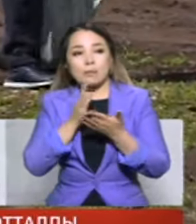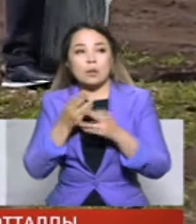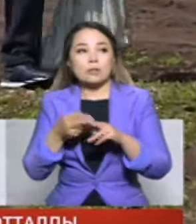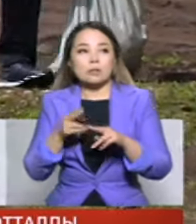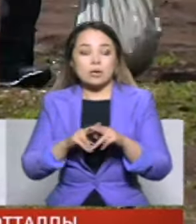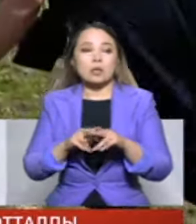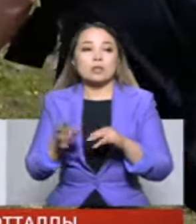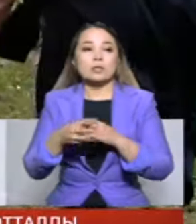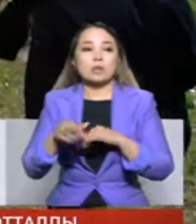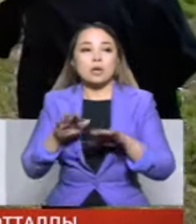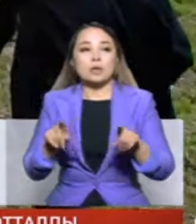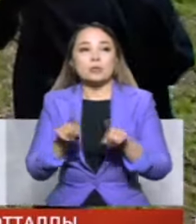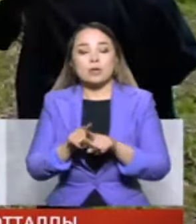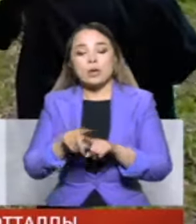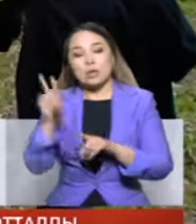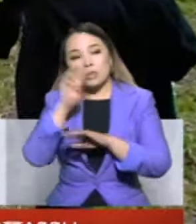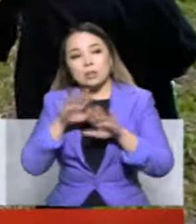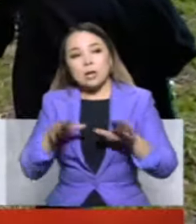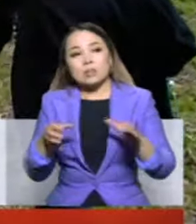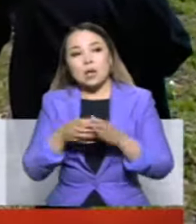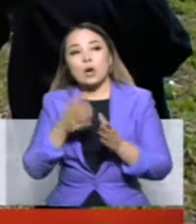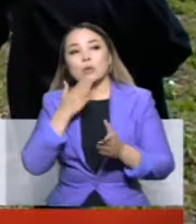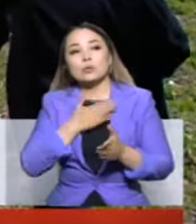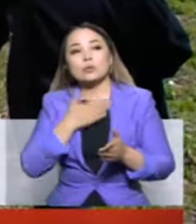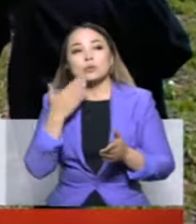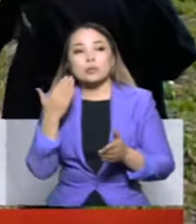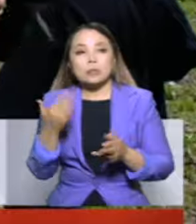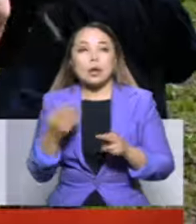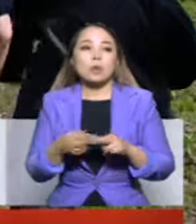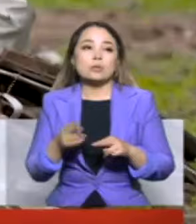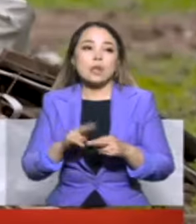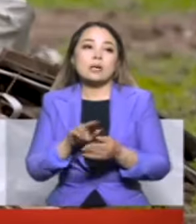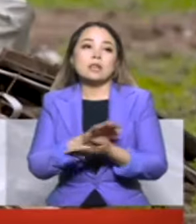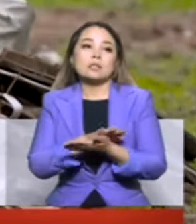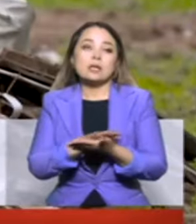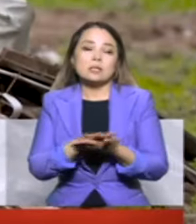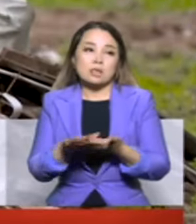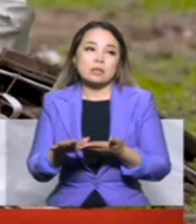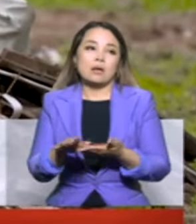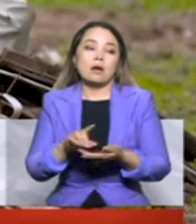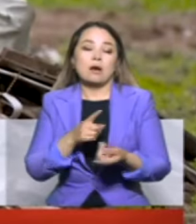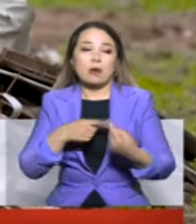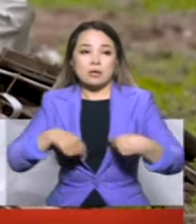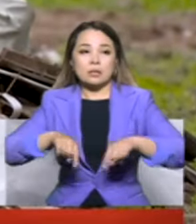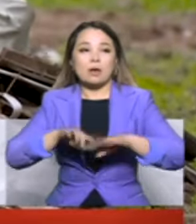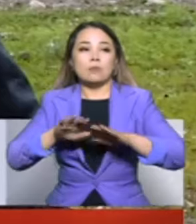бастап жерімізге деген, елге деген сүйіспеншілікті осы тазалықтан